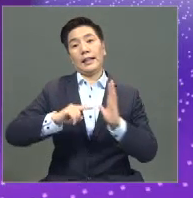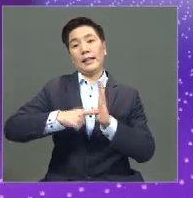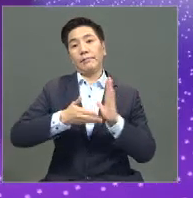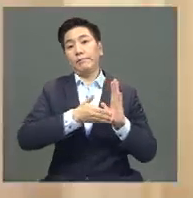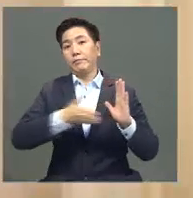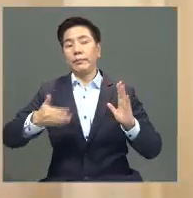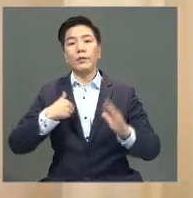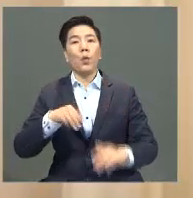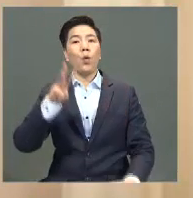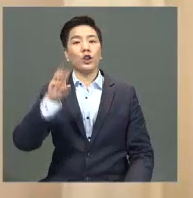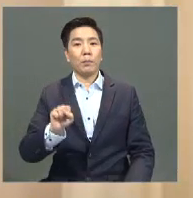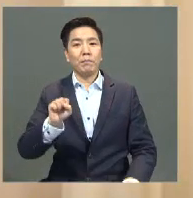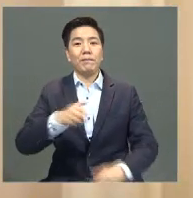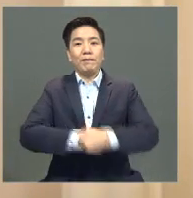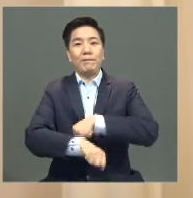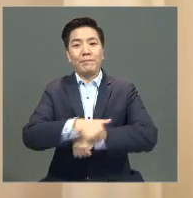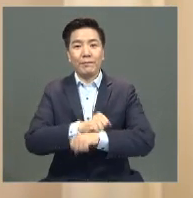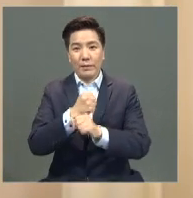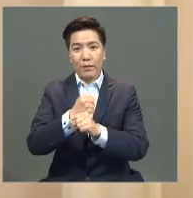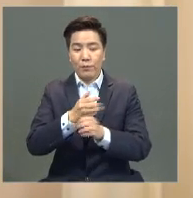การทำงานต่างๆเหล่านี้จะต้องทำด้วยความซื่อสัตย์โปร่งใสและรับฟังความคิดเห็นของผู้ที่มีส่วนได้ส่วนเสียด้วยนะคะและหลังจากนี้ก็จะเริ่มมีการทำworkshopให้ภาคส่วนต่างๆเข้ามานำเสนอวิสัยทัศน์ในการขับเคลื่อนทั้งมุมมองโอกาสที่มองเห็นและความต้องการอะไรที่อยากจะให้รัฐบาลเนี่ยเข้าไปสนับสนุนบ้างท่านนายกรัฐมนตรีบอกว่าจะร่วมรับฟังความคิดเห็นเหล่านั้นด้วย